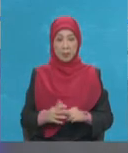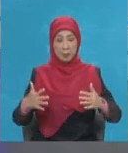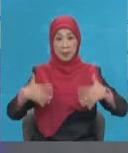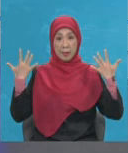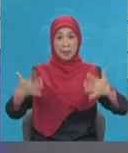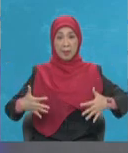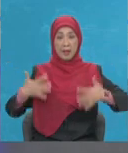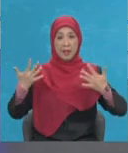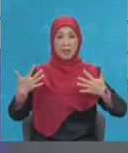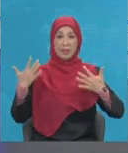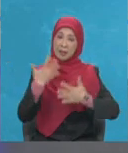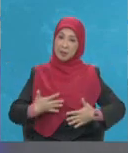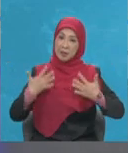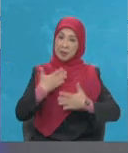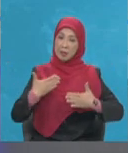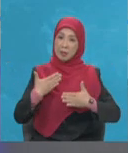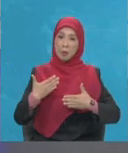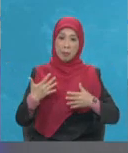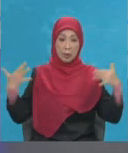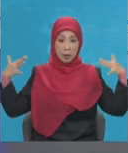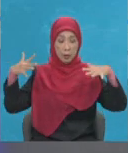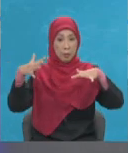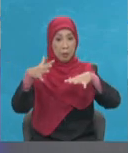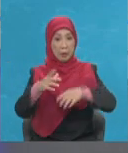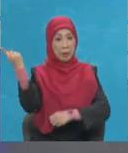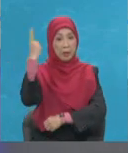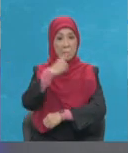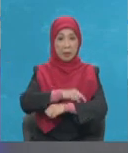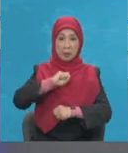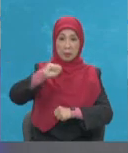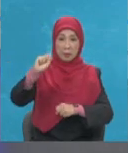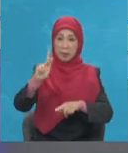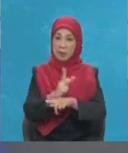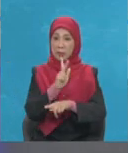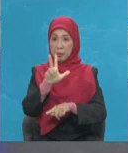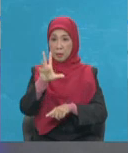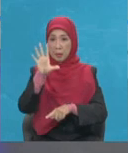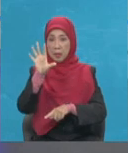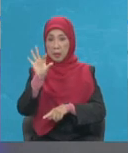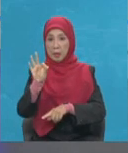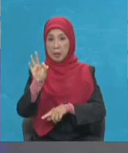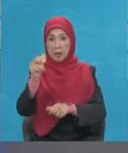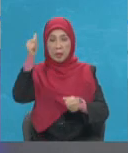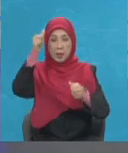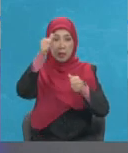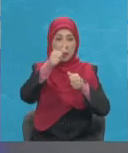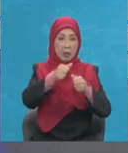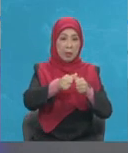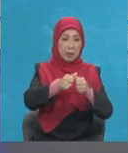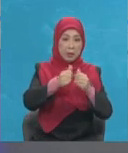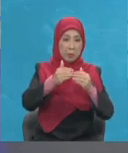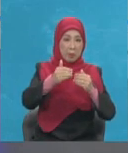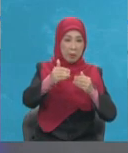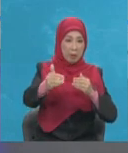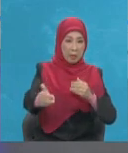Kemeriahan dan keceriaan upacara Perhimpunan Agung Hari Kebangsaan ke-39 akan menjadi ristaan sepanjang